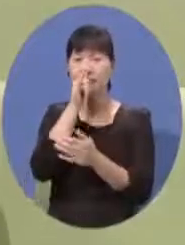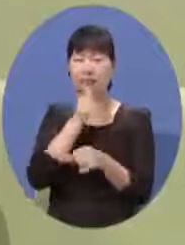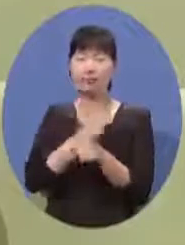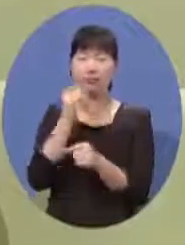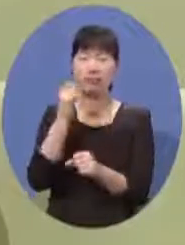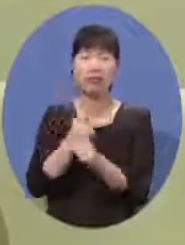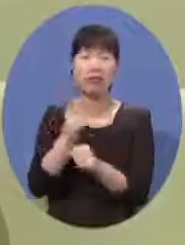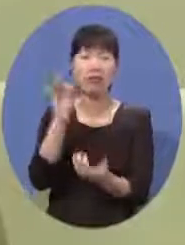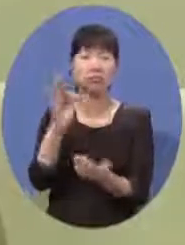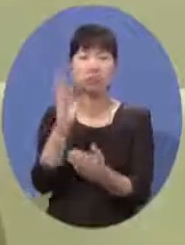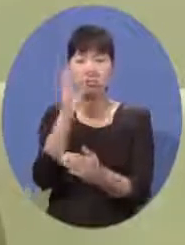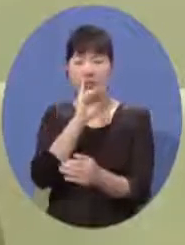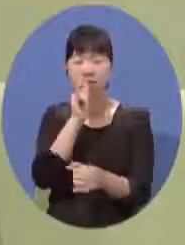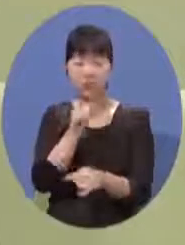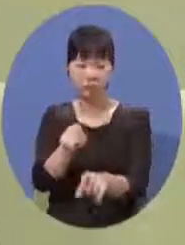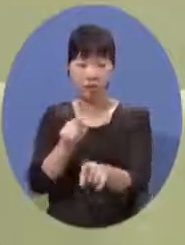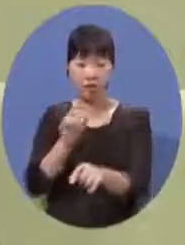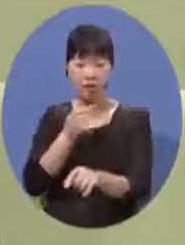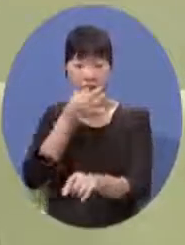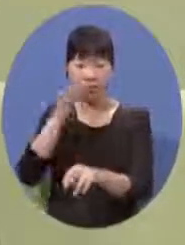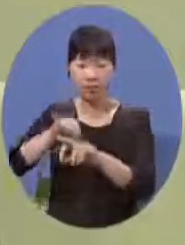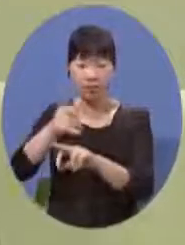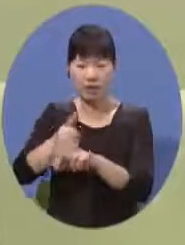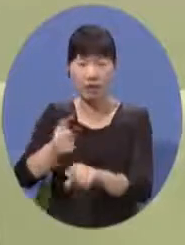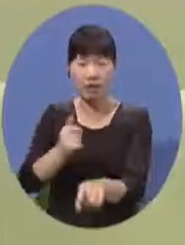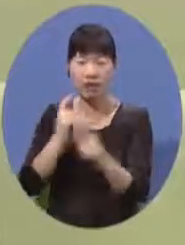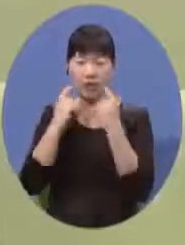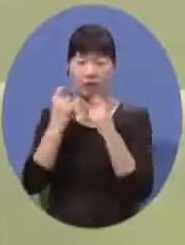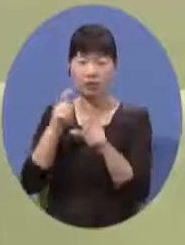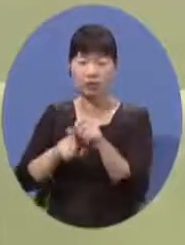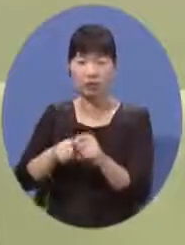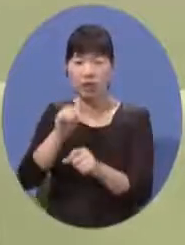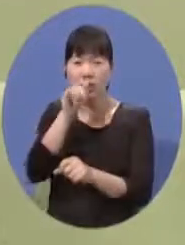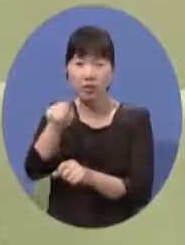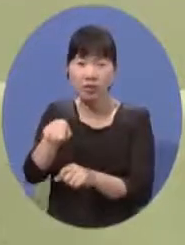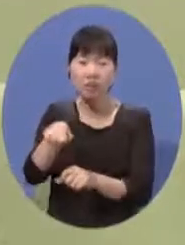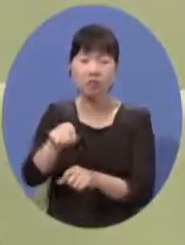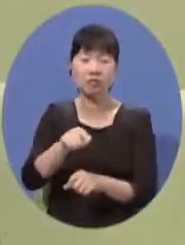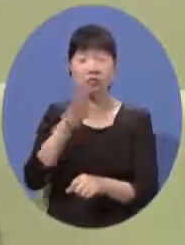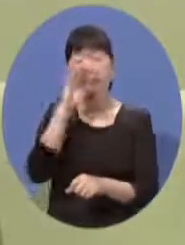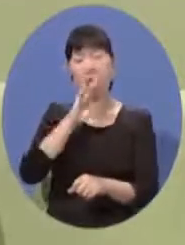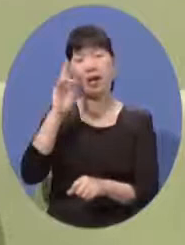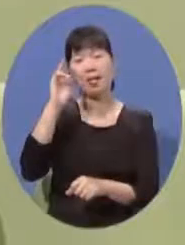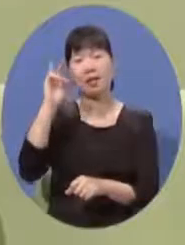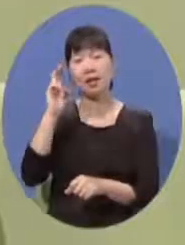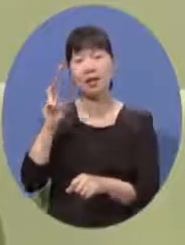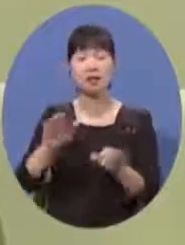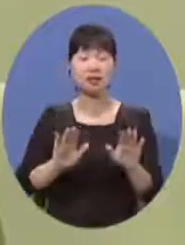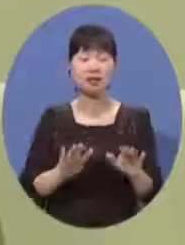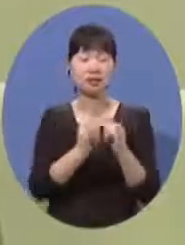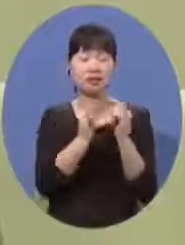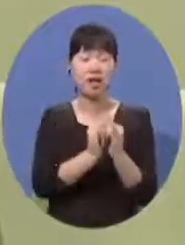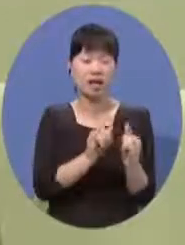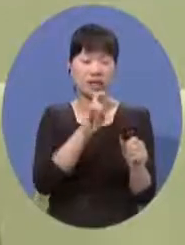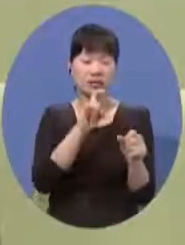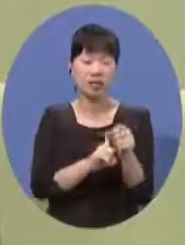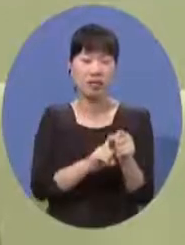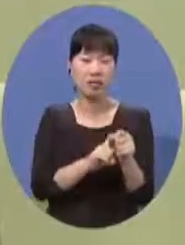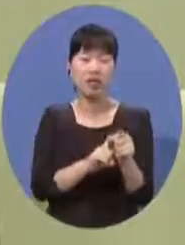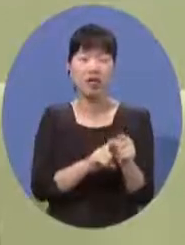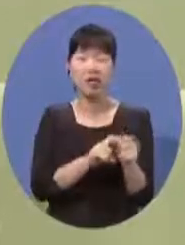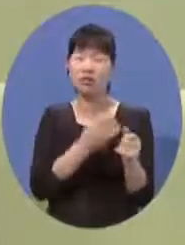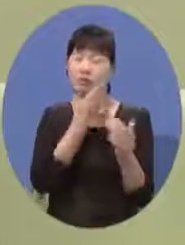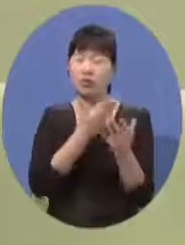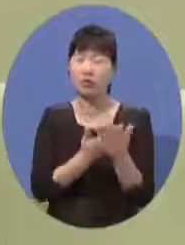거죠. 아, 욕심쟁이다. 이기적인 아이다. 그런 아이는 좋은 아이일 수가 없잖아요. 근데 그게 아니라 아직 사회성 부분의 중요한